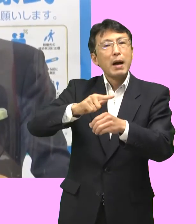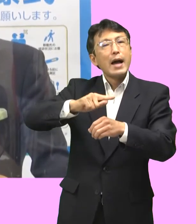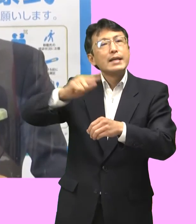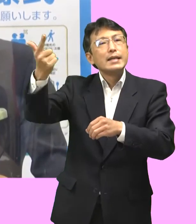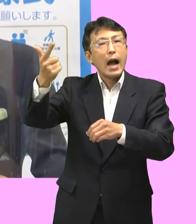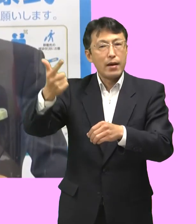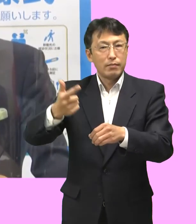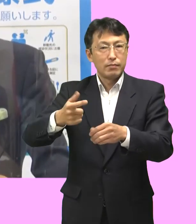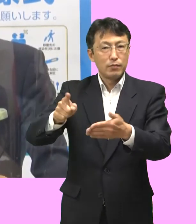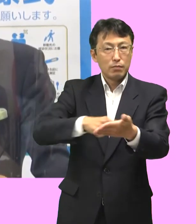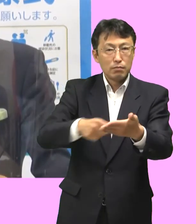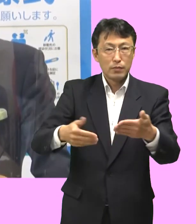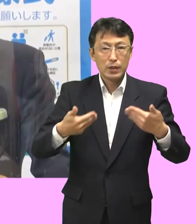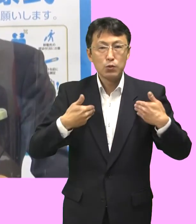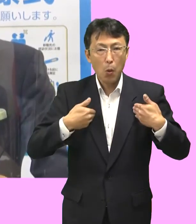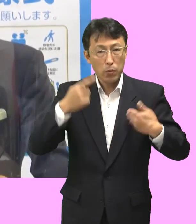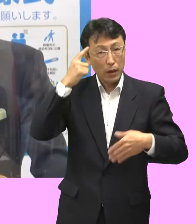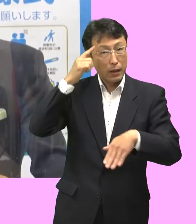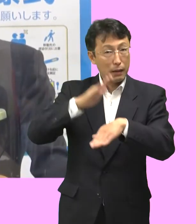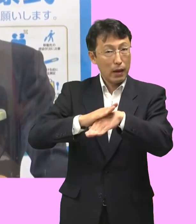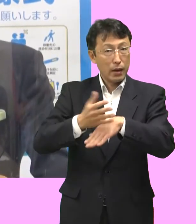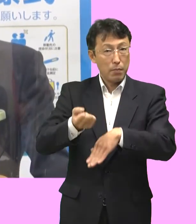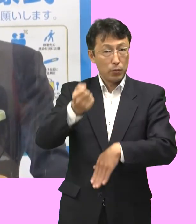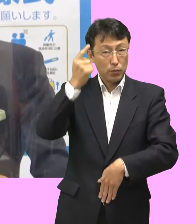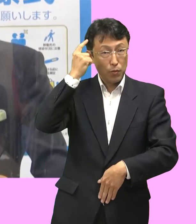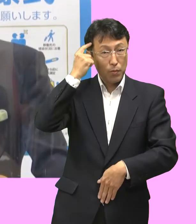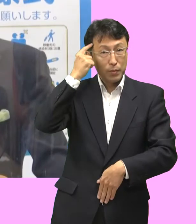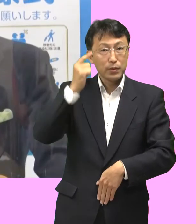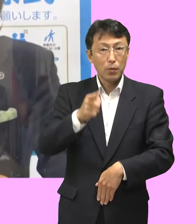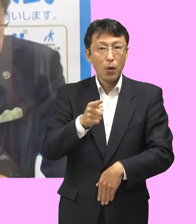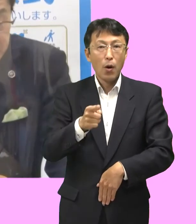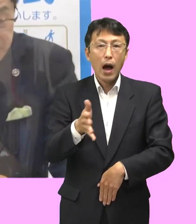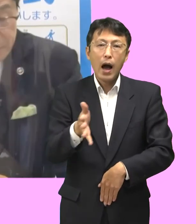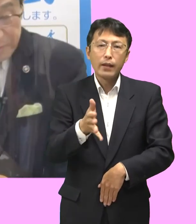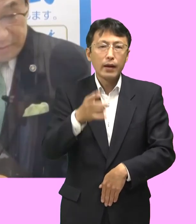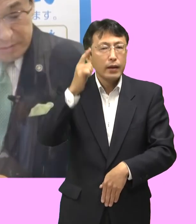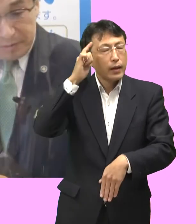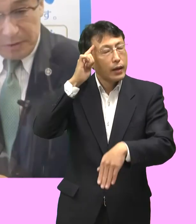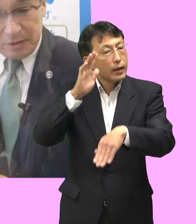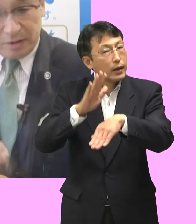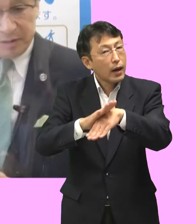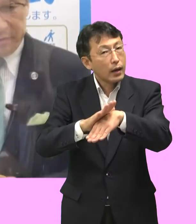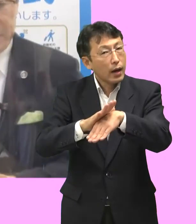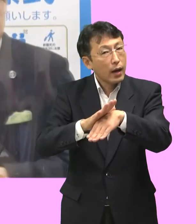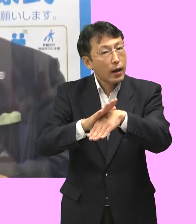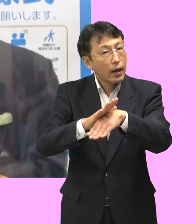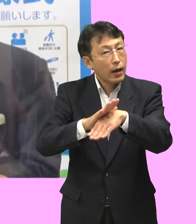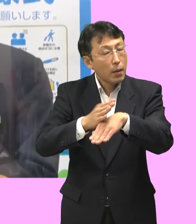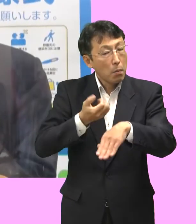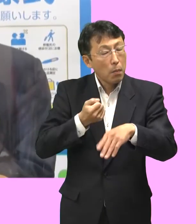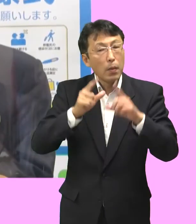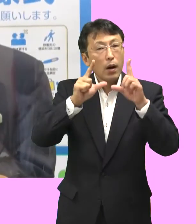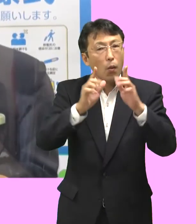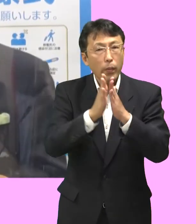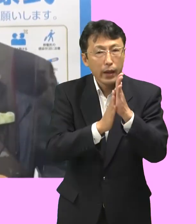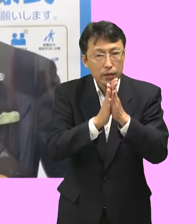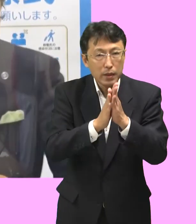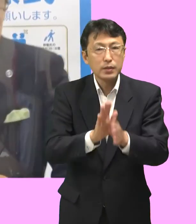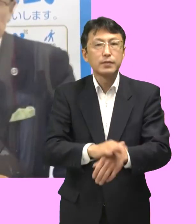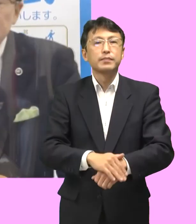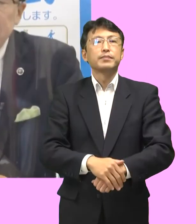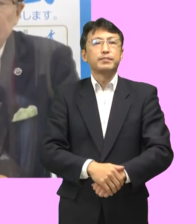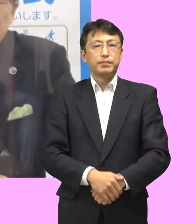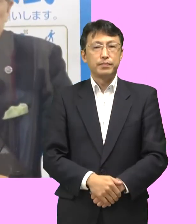て今の考えどう処分すべきかをお聞かせください。 はい、まあ 政府から近く決定という話が出ています